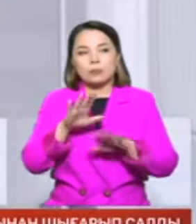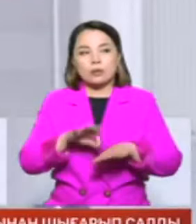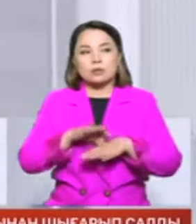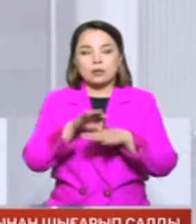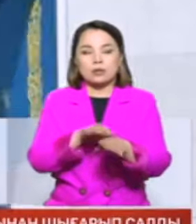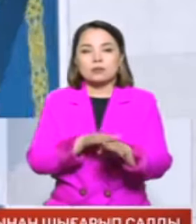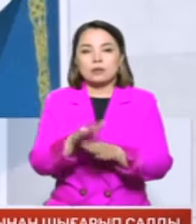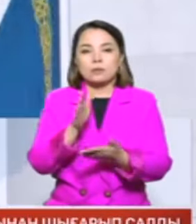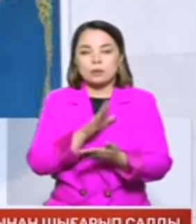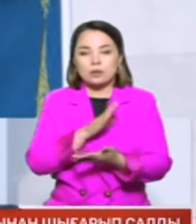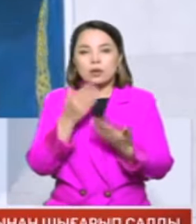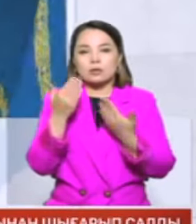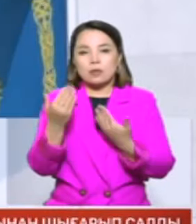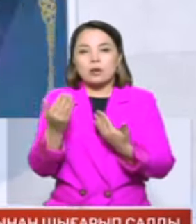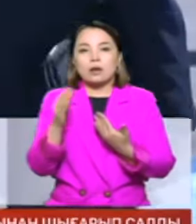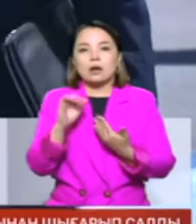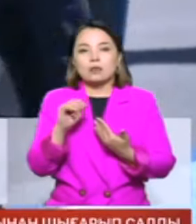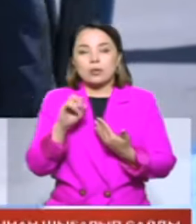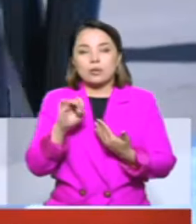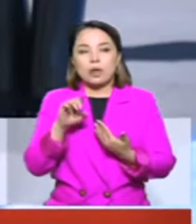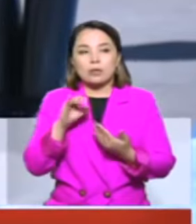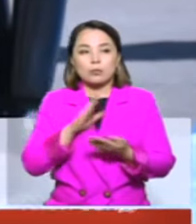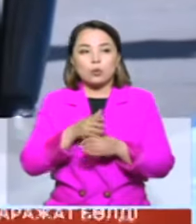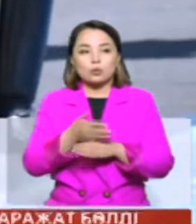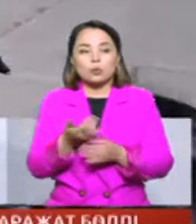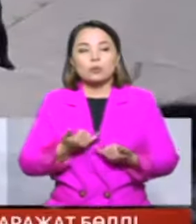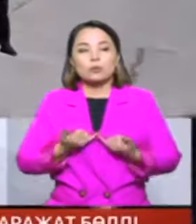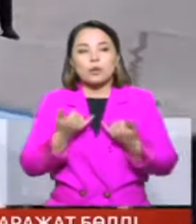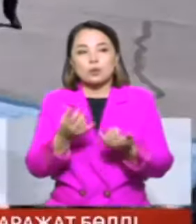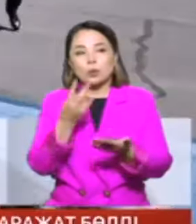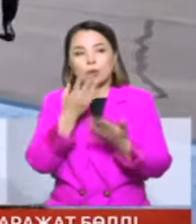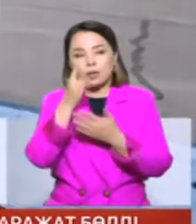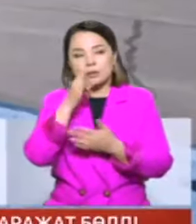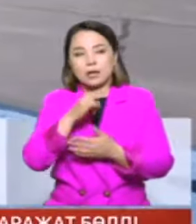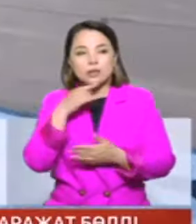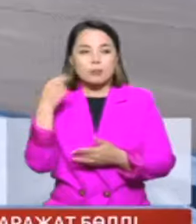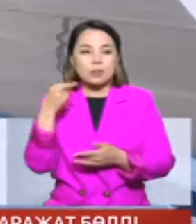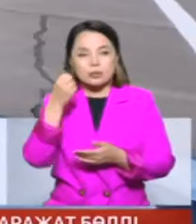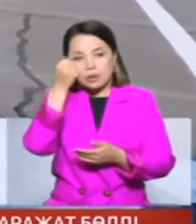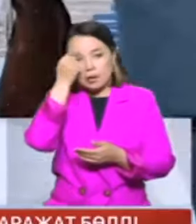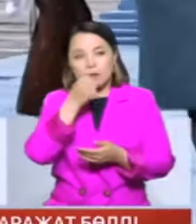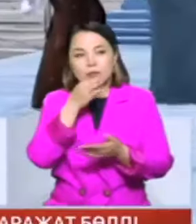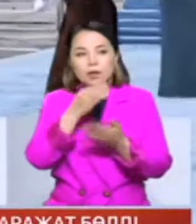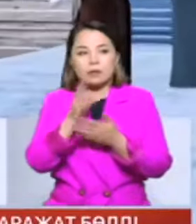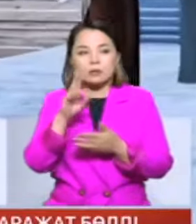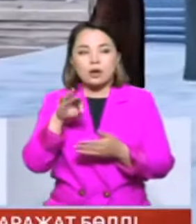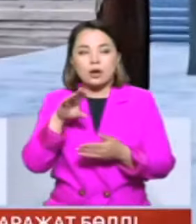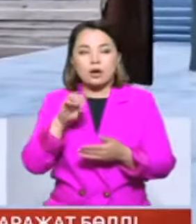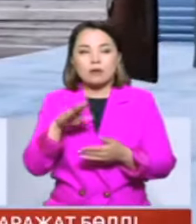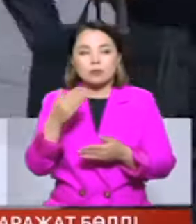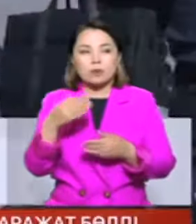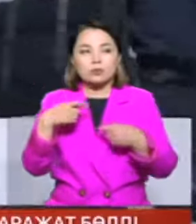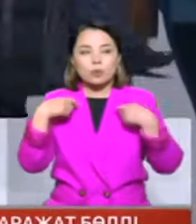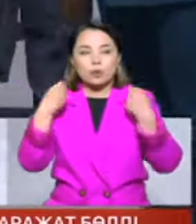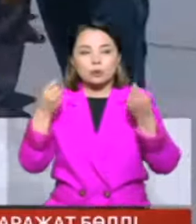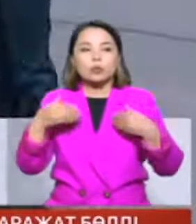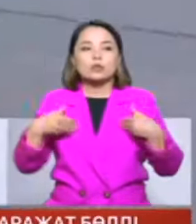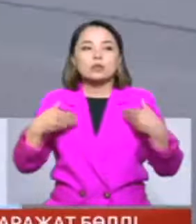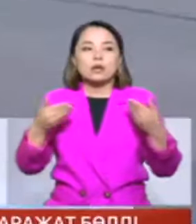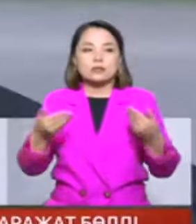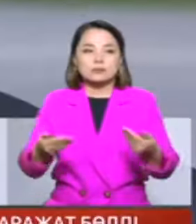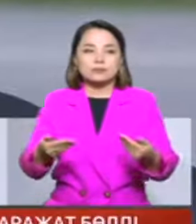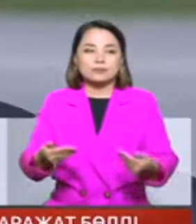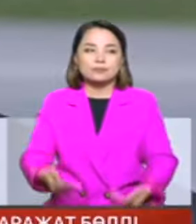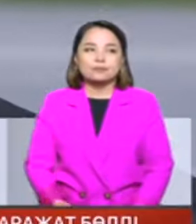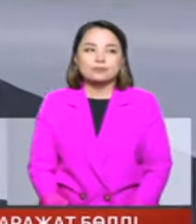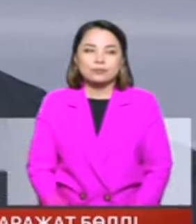салды. Ал Ануар Ибрагим құрмет көрсеткені үшін Қазақстан президентіне алғыс айтып, Қасым Жомарт Тоқаевты туған күнімен құттықтады.